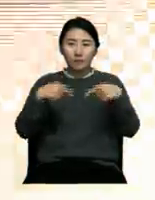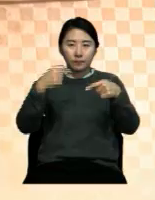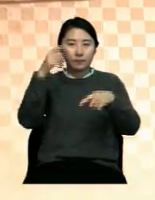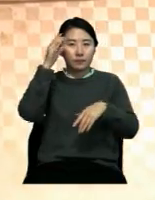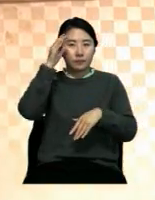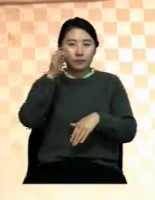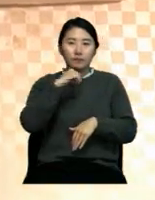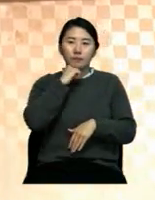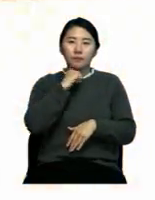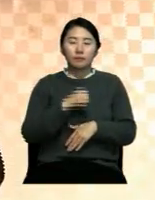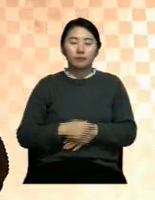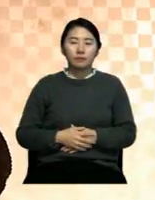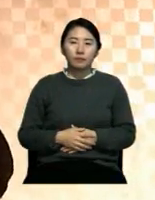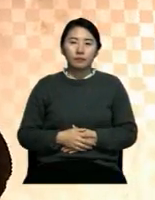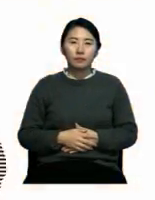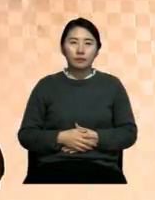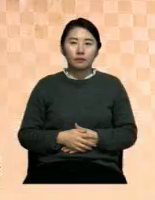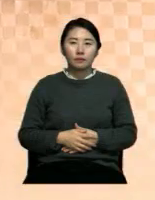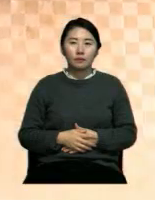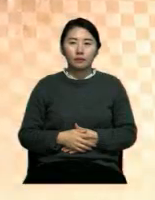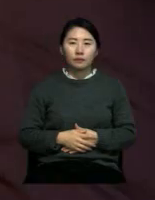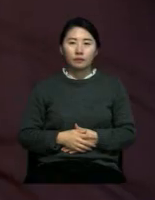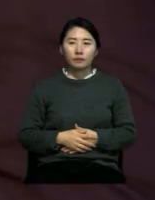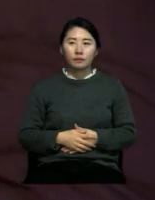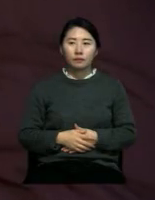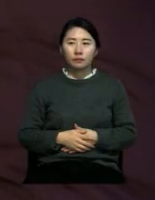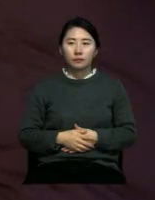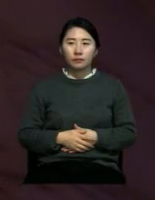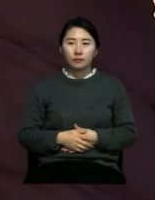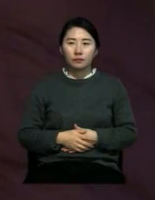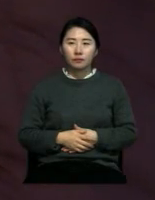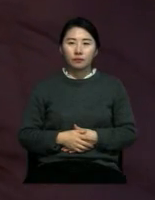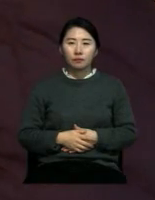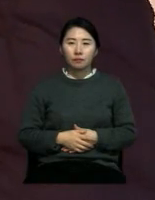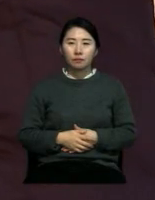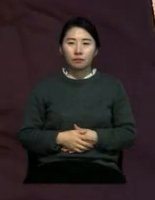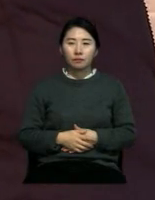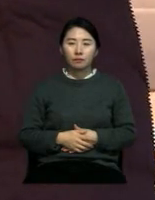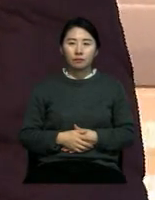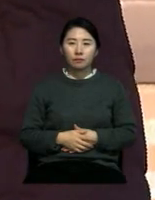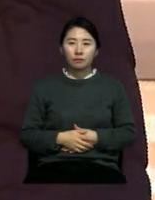동참을 기다리고 있습니다. 딜라이브 서울경기 케이블TV 김정필입니다.